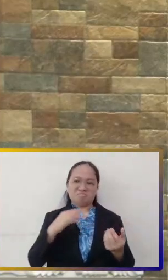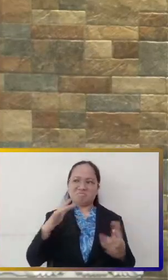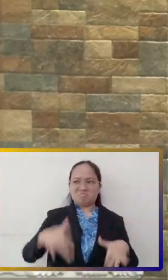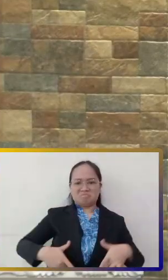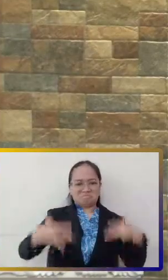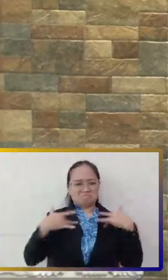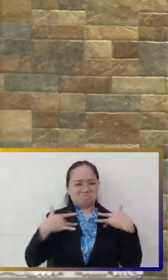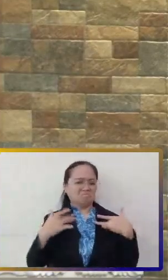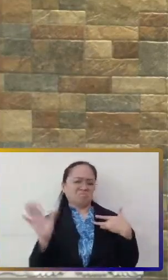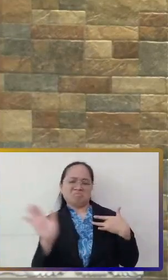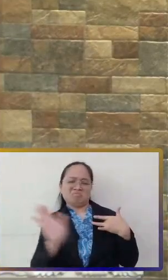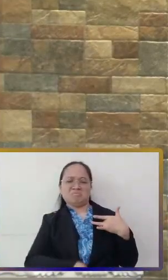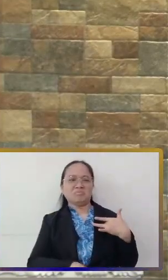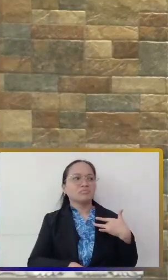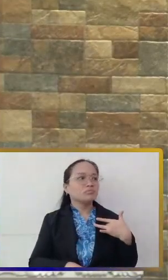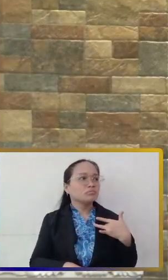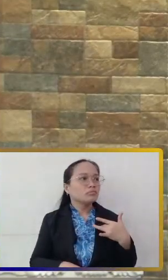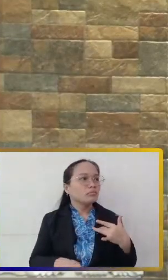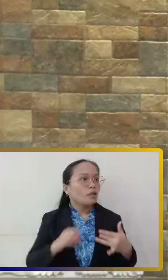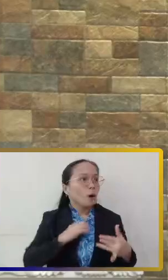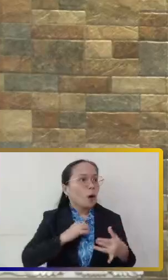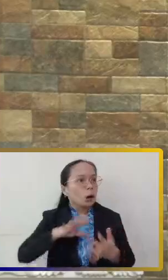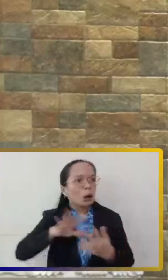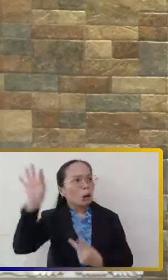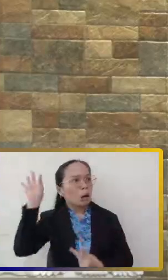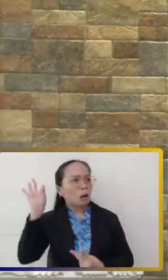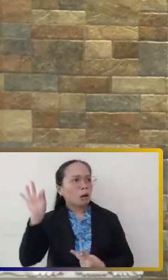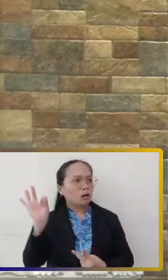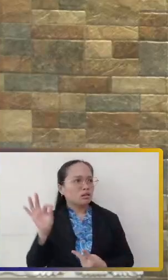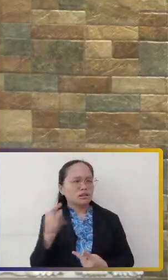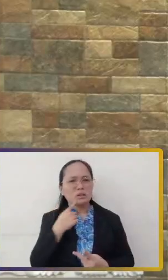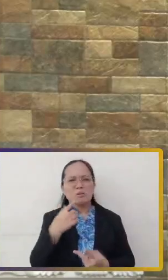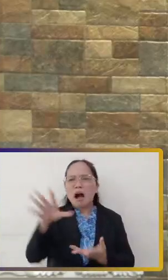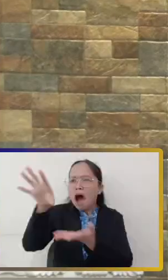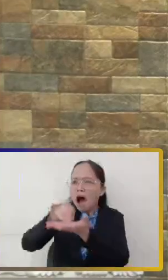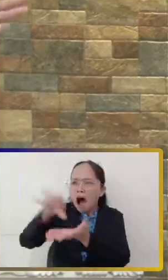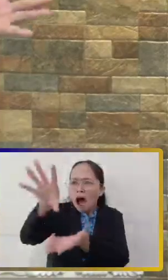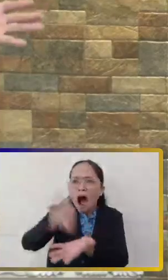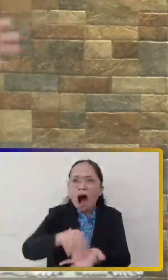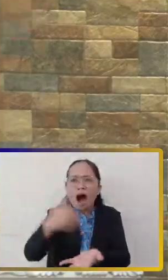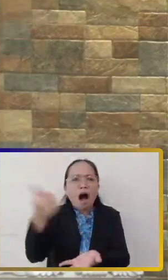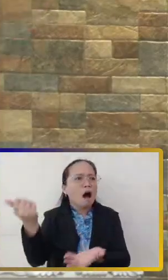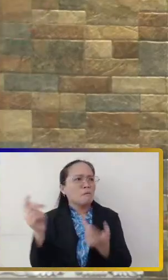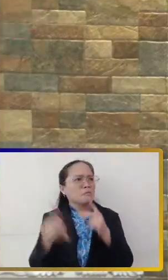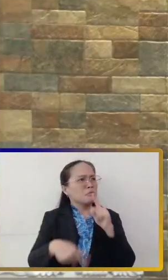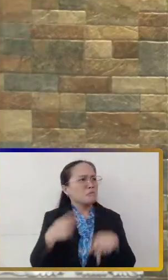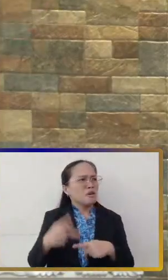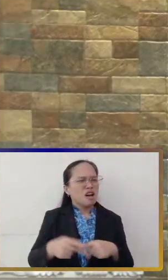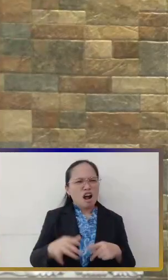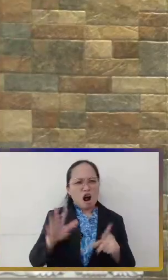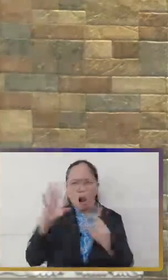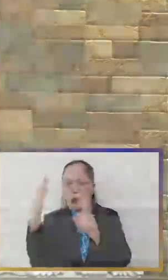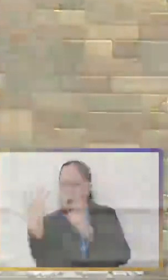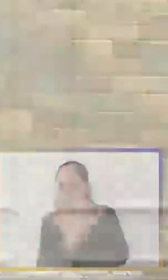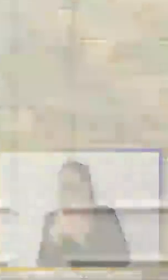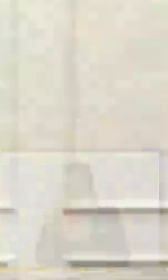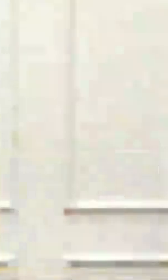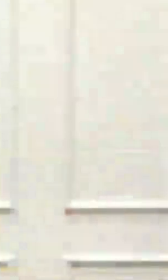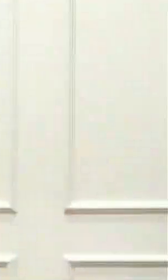majority. Sapagkat iniisip mo, yan ang galaw, yan ang galawan. Yan ang word natin. Yan ang kasi ang galawan ngayon eh.